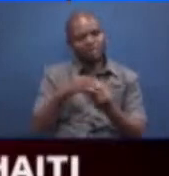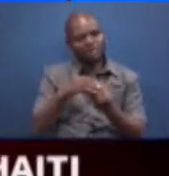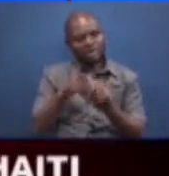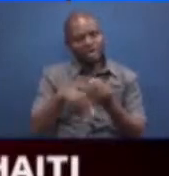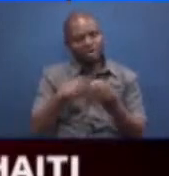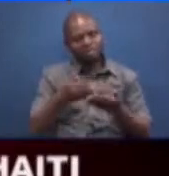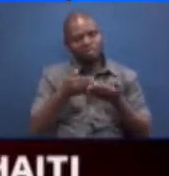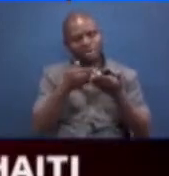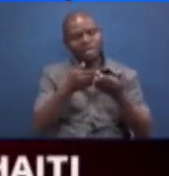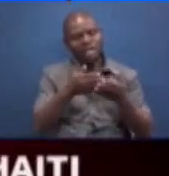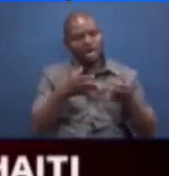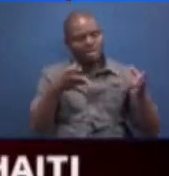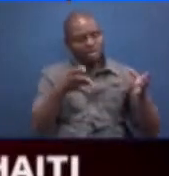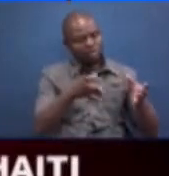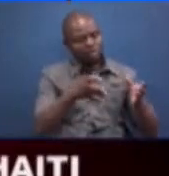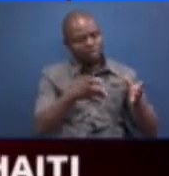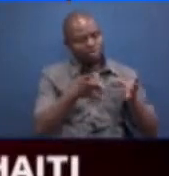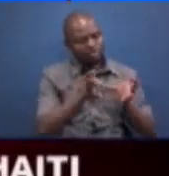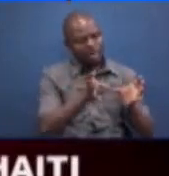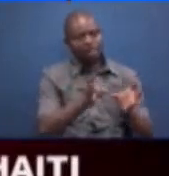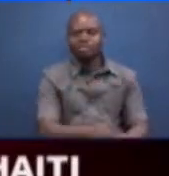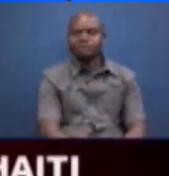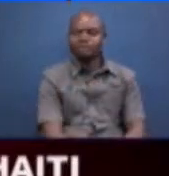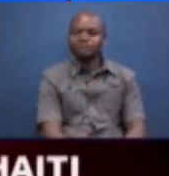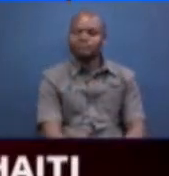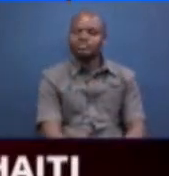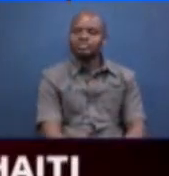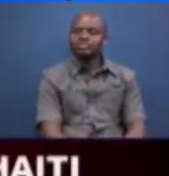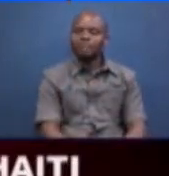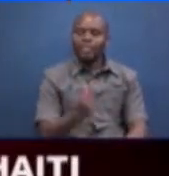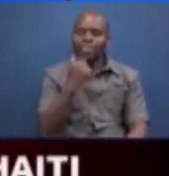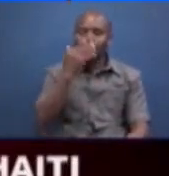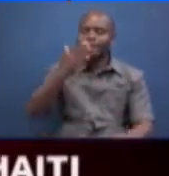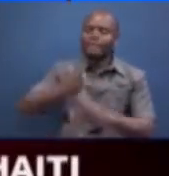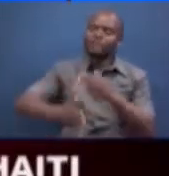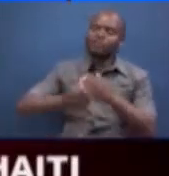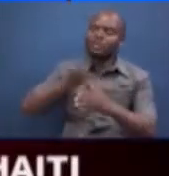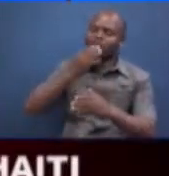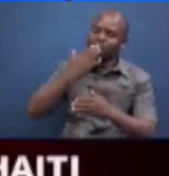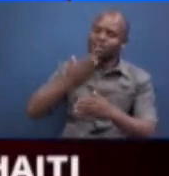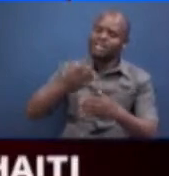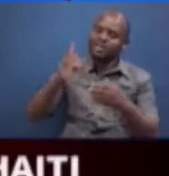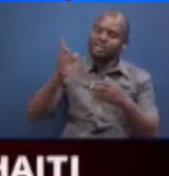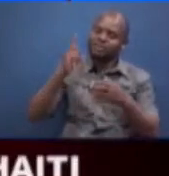pamoja na kupeleka kikosi maalumu. Mtazamaji, huo ndo mwisho